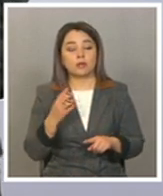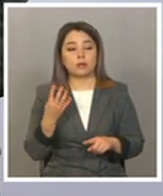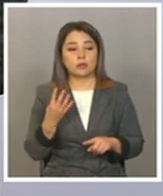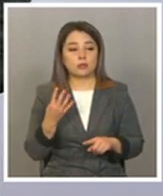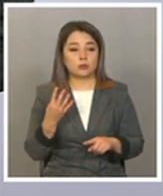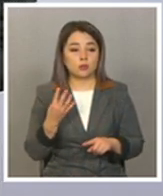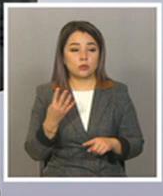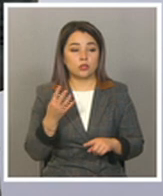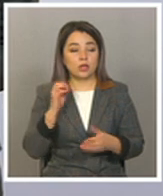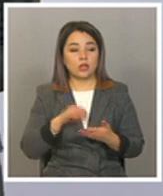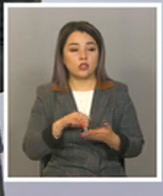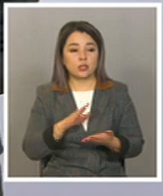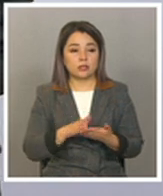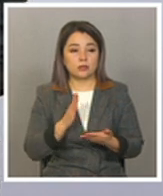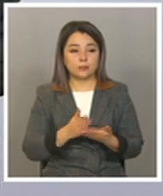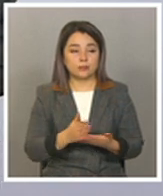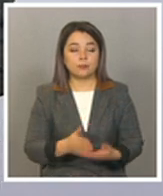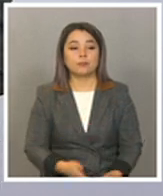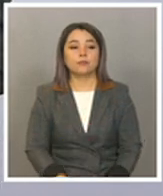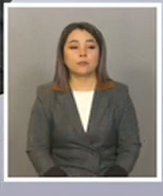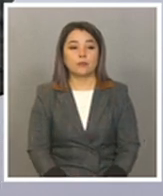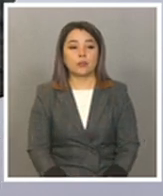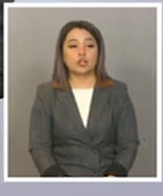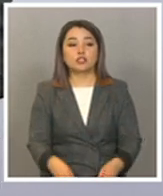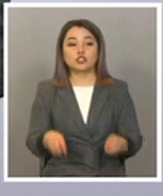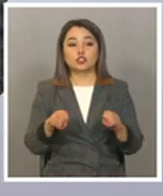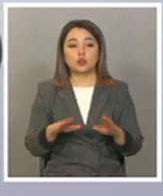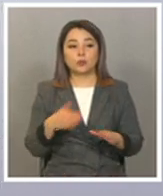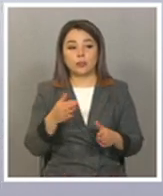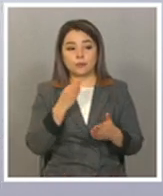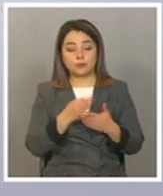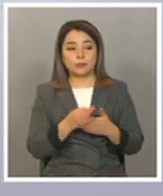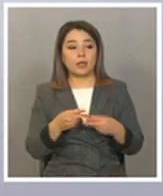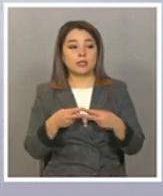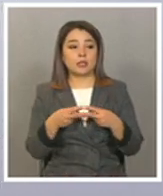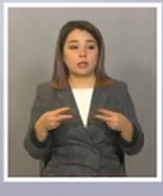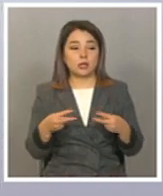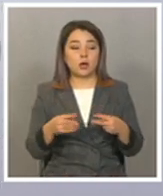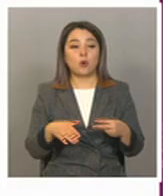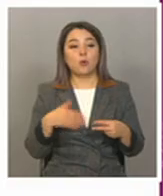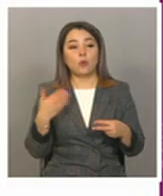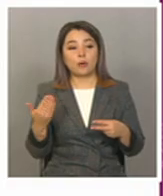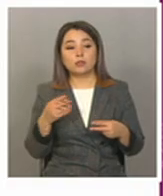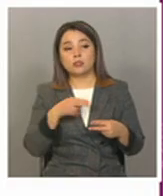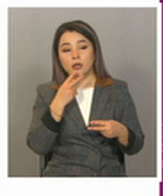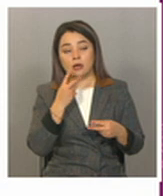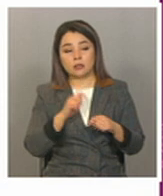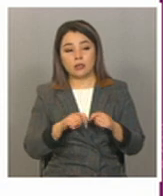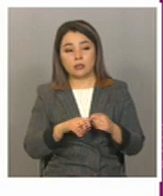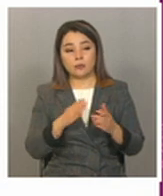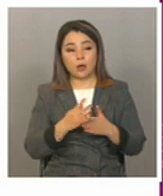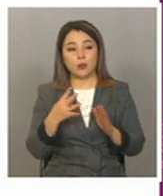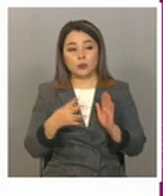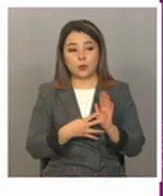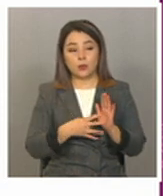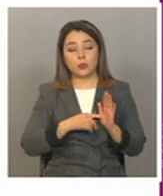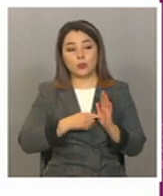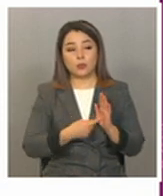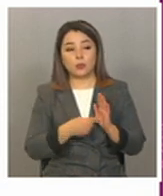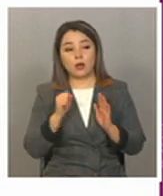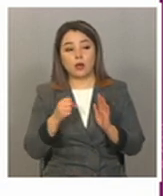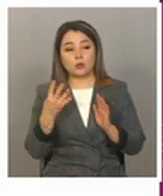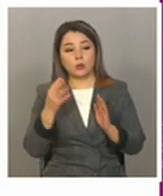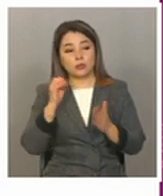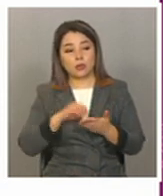b-ның 4-ші дәрежесі. Шешуі. Теңдіктің оң жағын қарастырайық. 9 көбейтілген a-ның